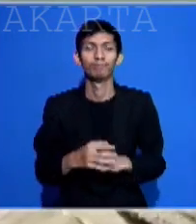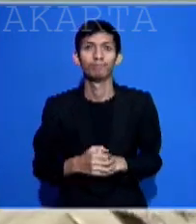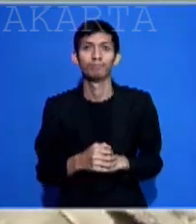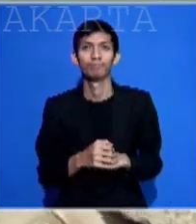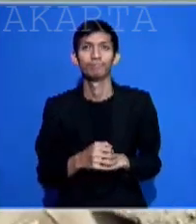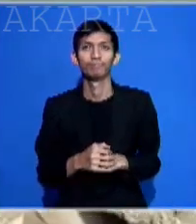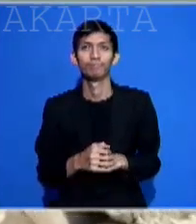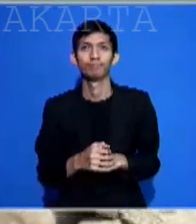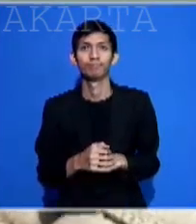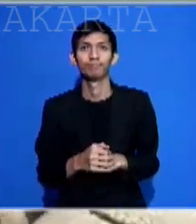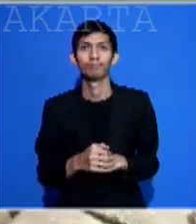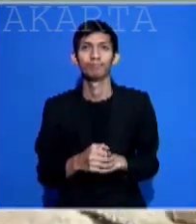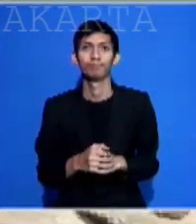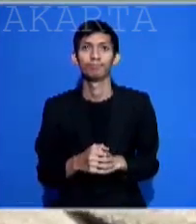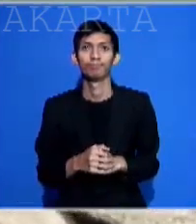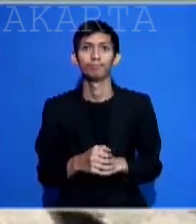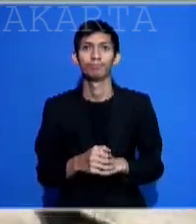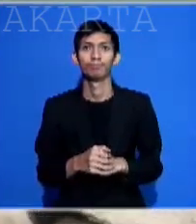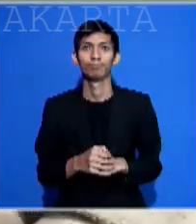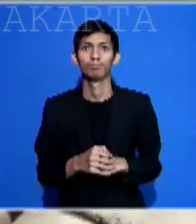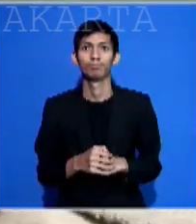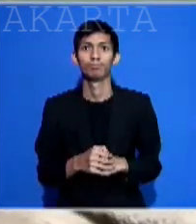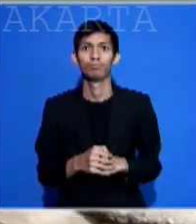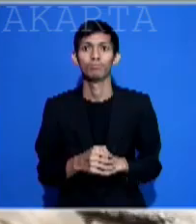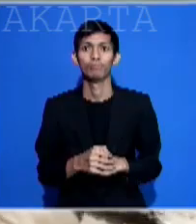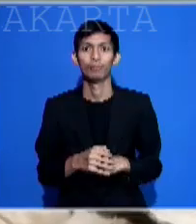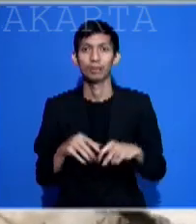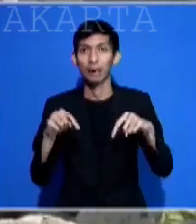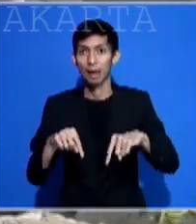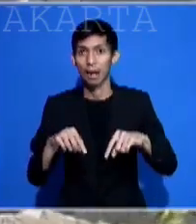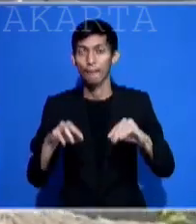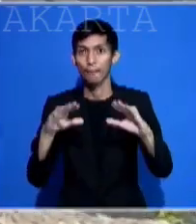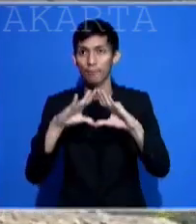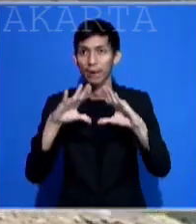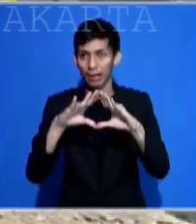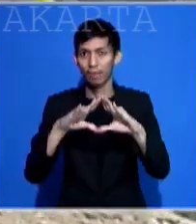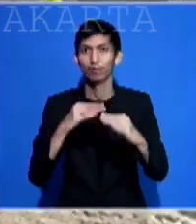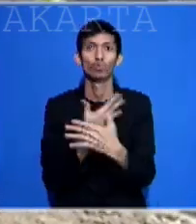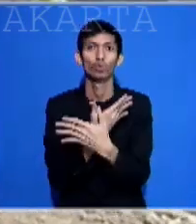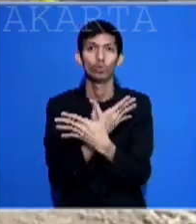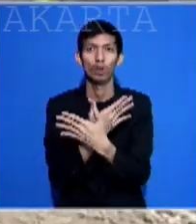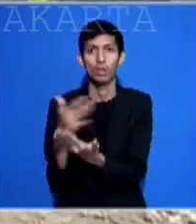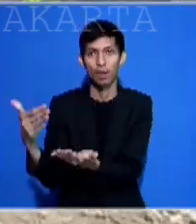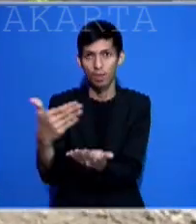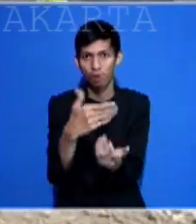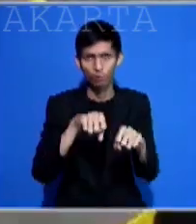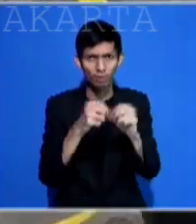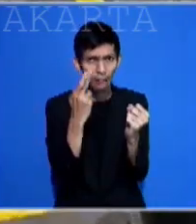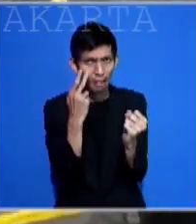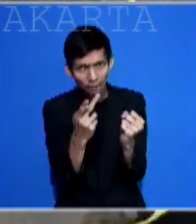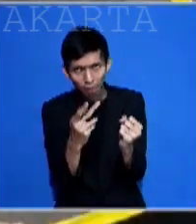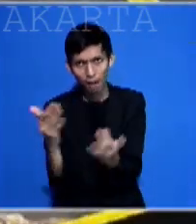jaring. Sementara itu, saat ini Badan Penanggulangan Bencana Daerah Gunung Kidul menginventarisasi kerusakan yang